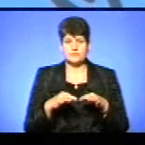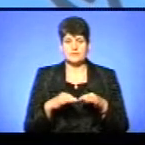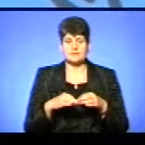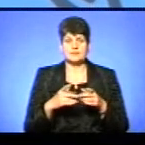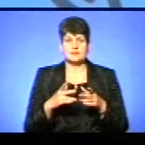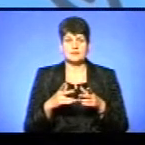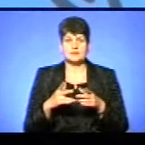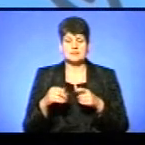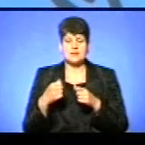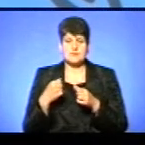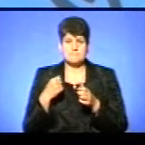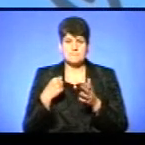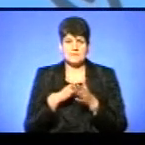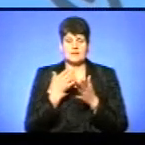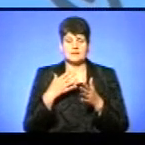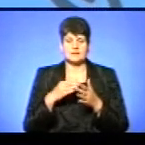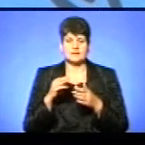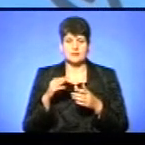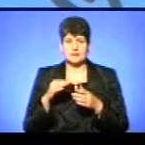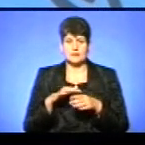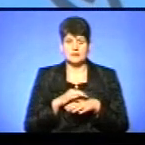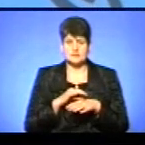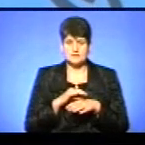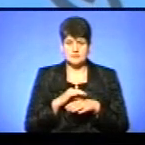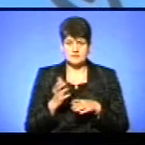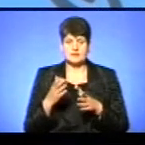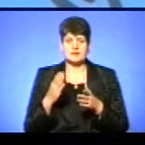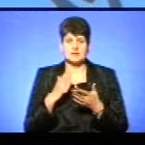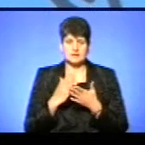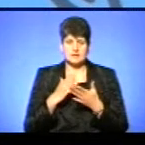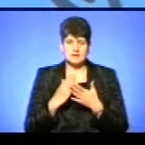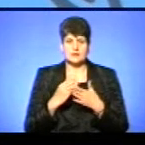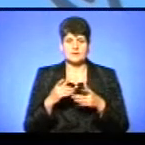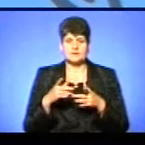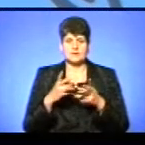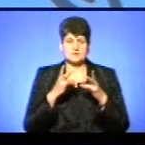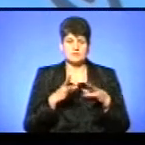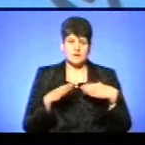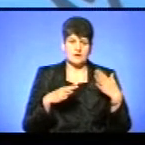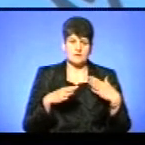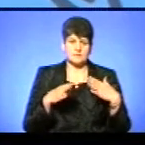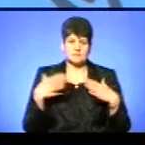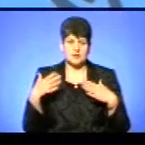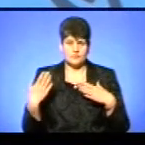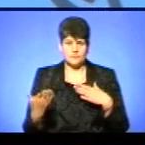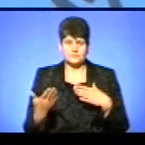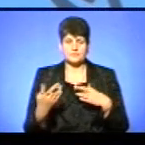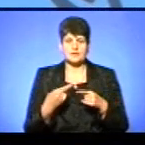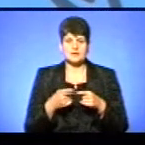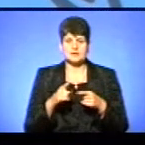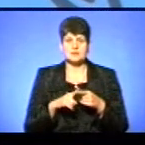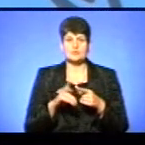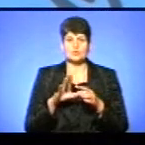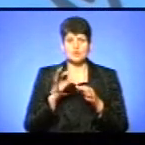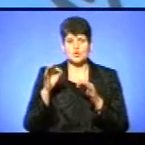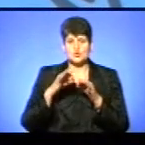відділу хребта, а також осаднення переорбітальної ділянки з справа. Було накладено одним в